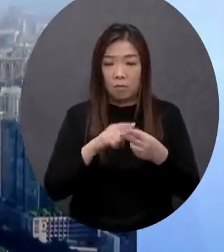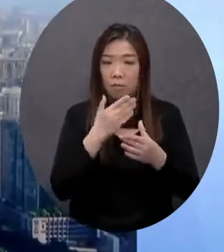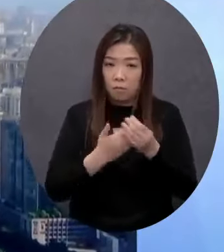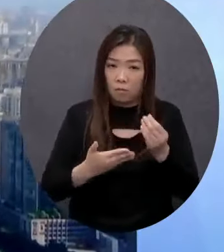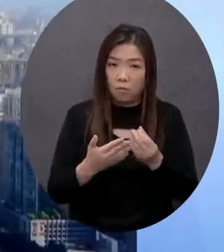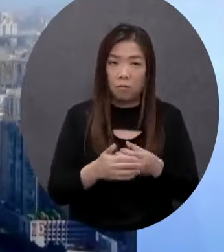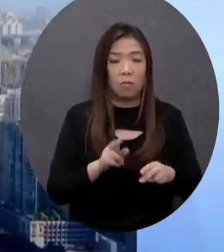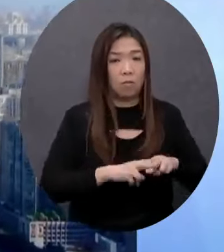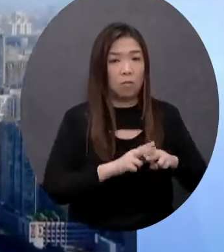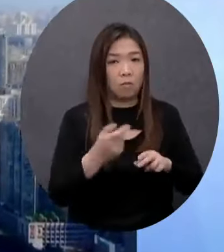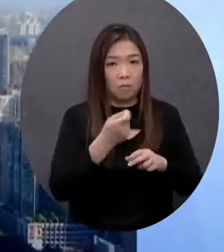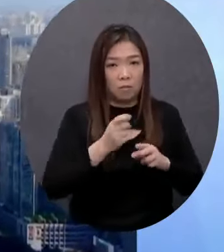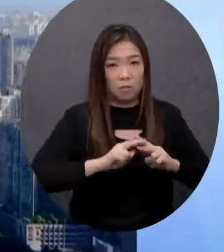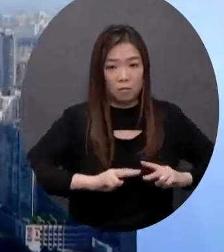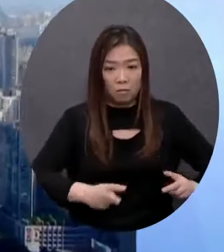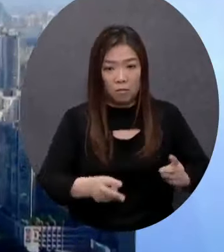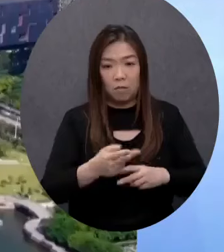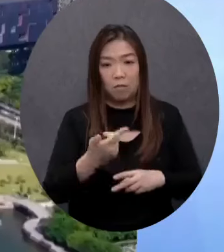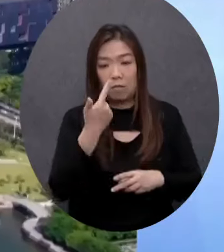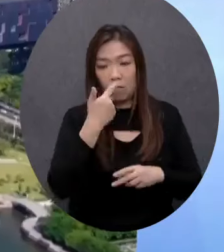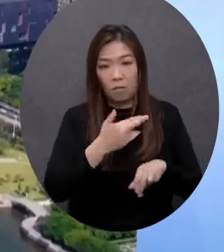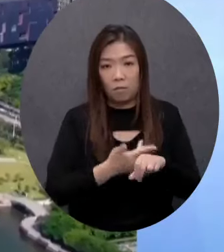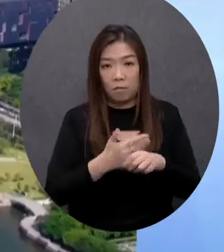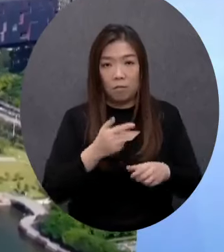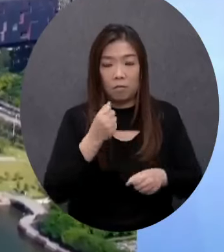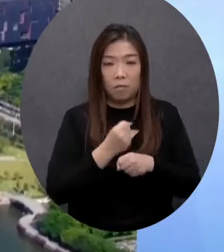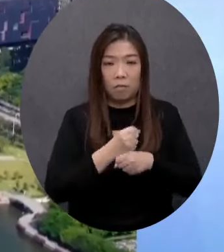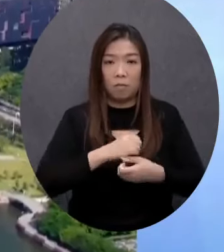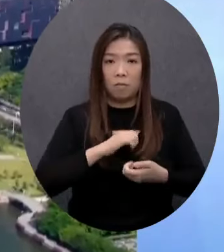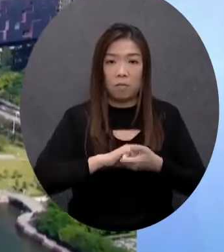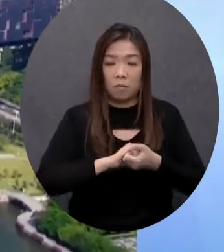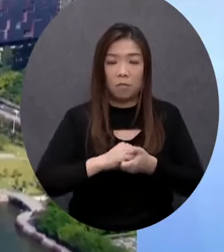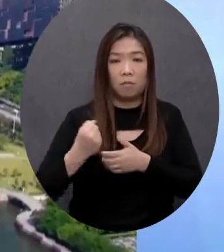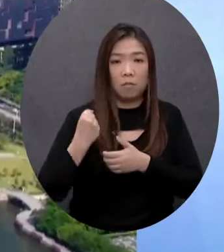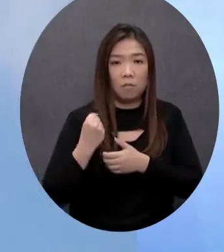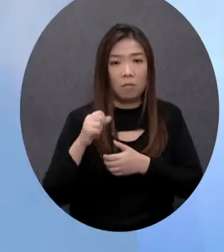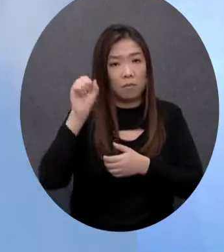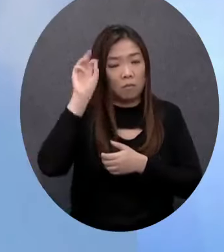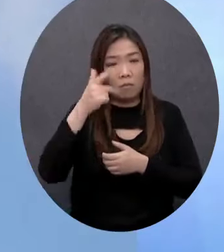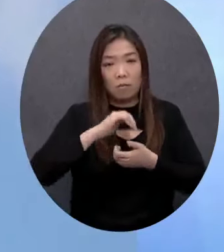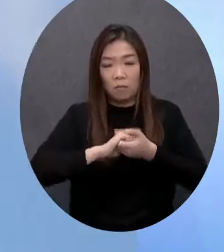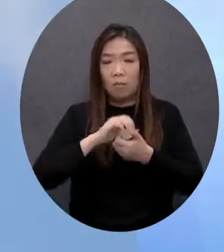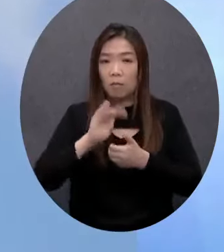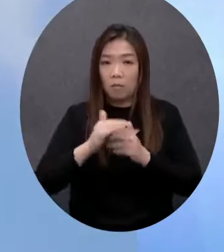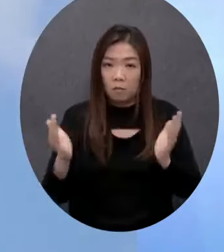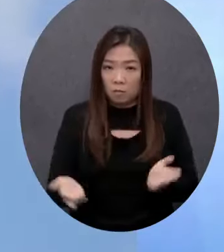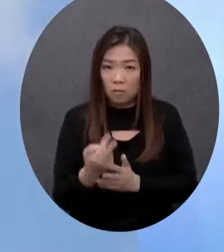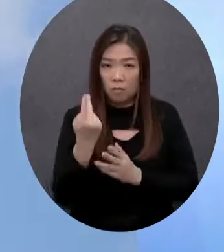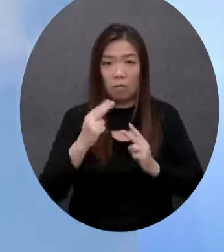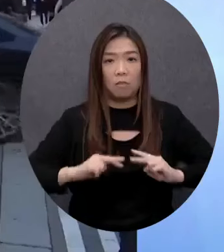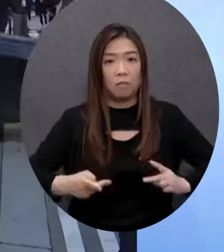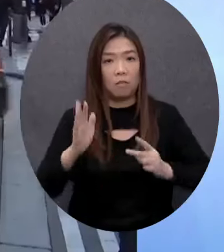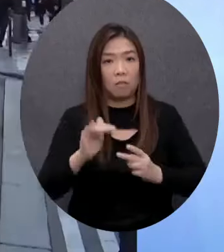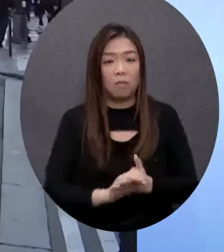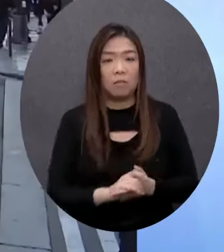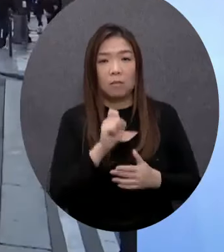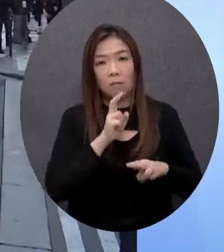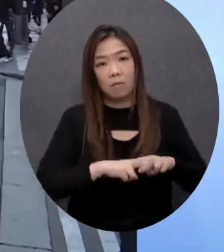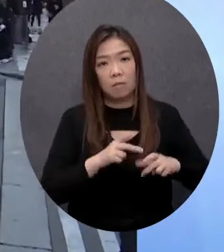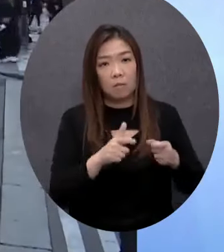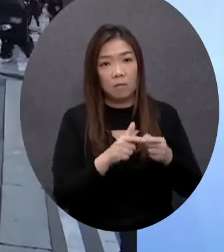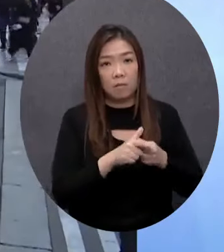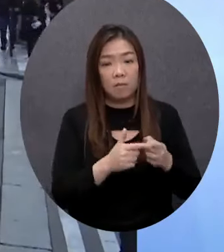加快發展新質生產力，雙方可以深化創新合作，共促綠色發展。一些中國企業